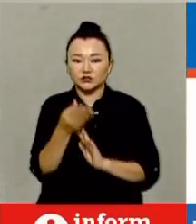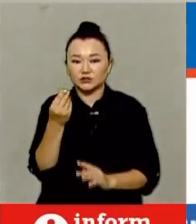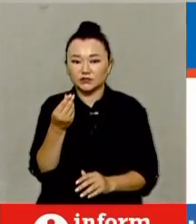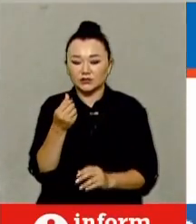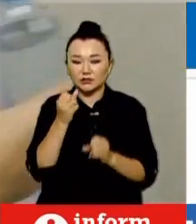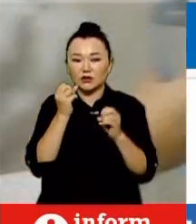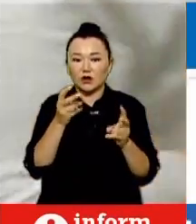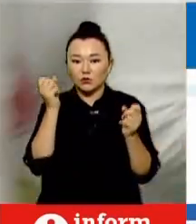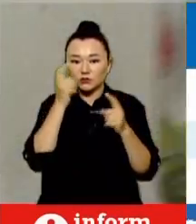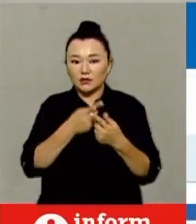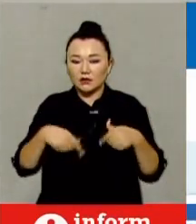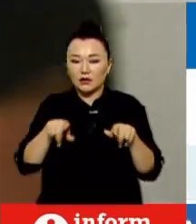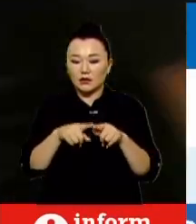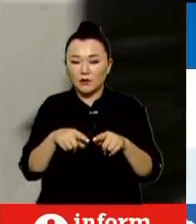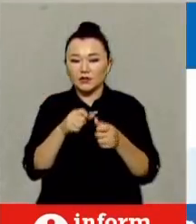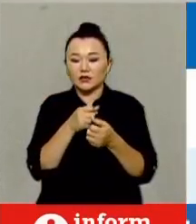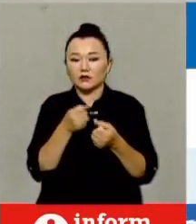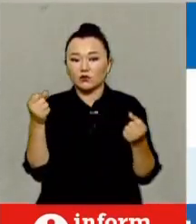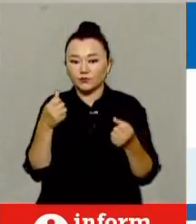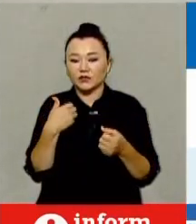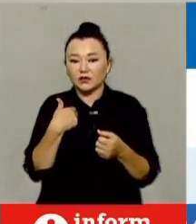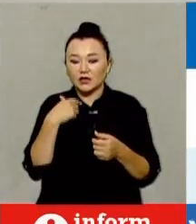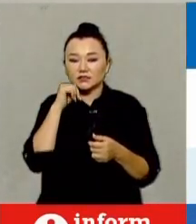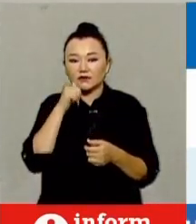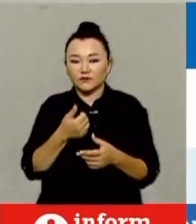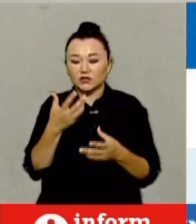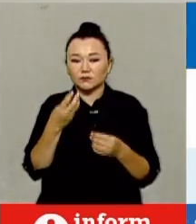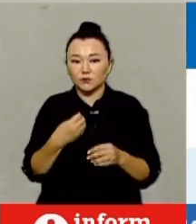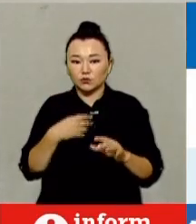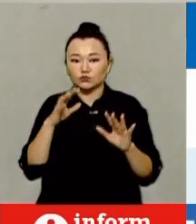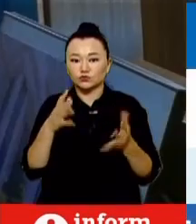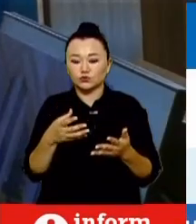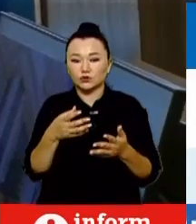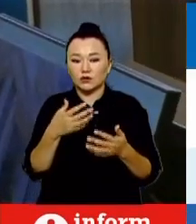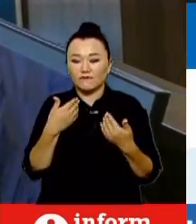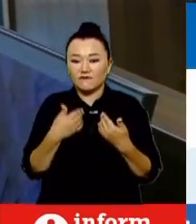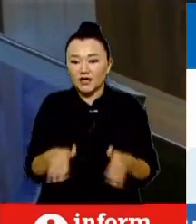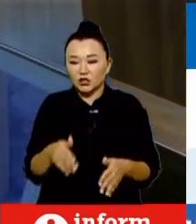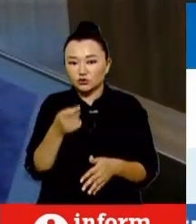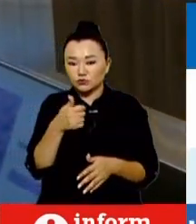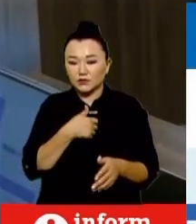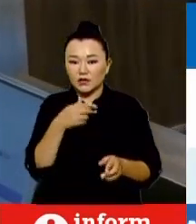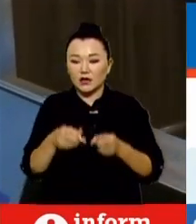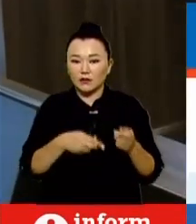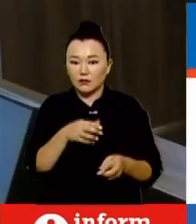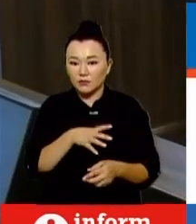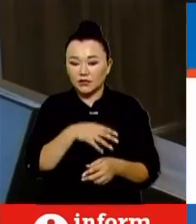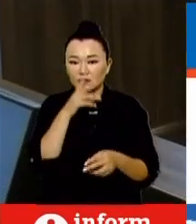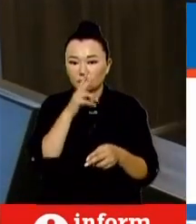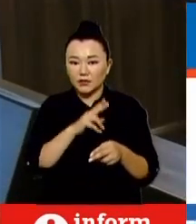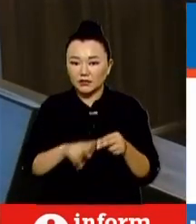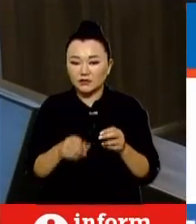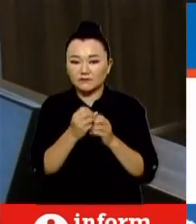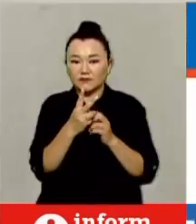Как только узнали, что компания лопнула, на следующий день у меня случился почти выкидыш. Меня оперировали. Я потеряла